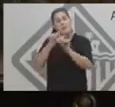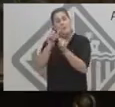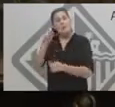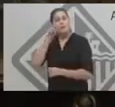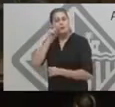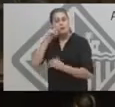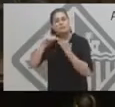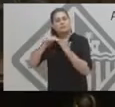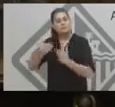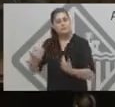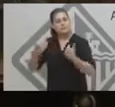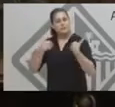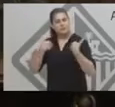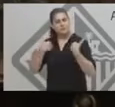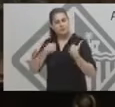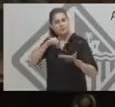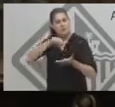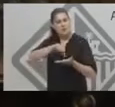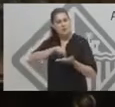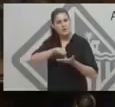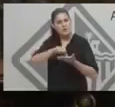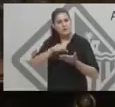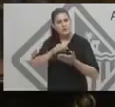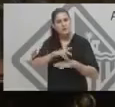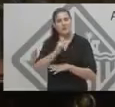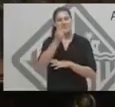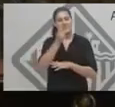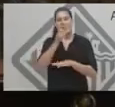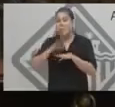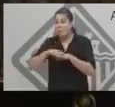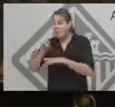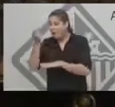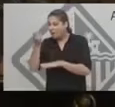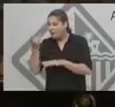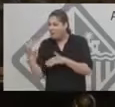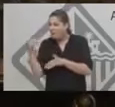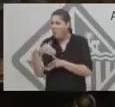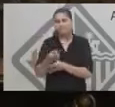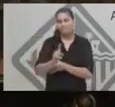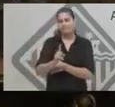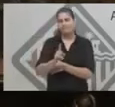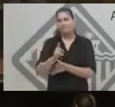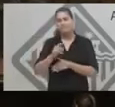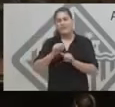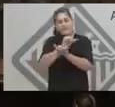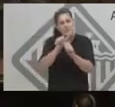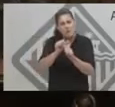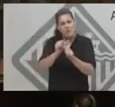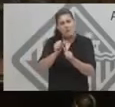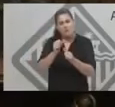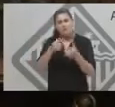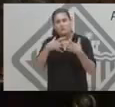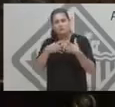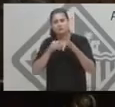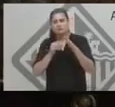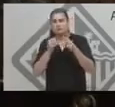i el territori. Volem una ciutat d'èxit i no que mori d'èxit. Una ciutat que gestioni la dinàmica global amb mesures locals efectives i